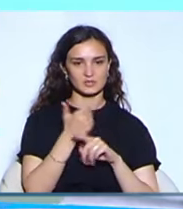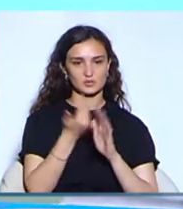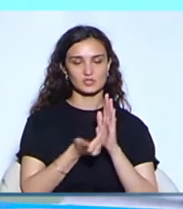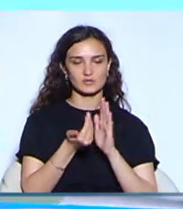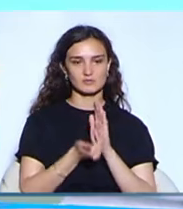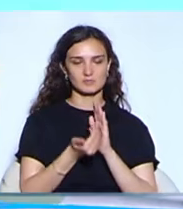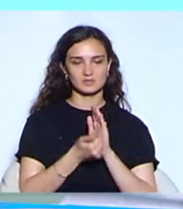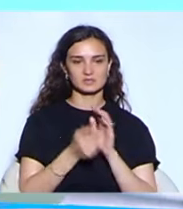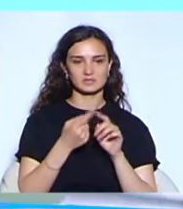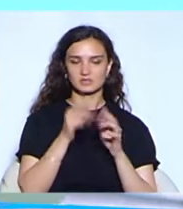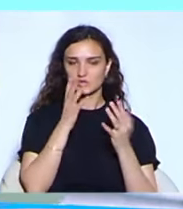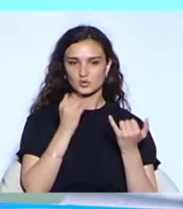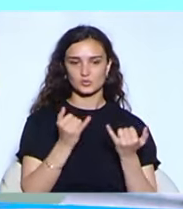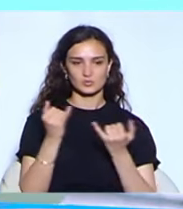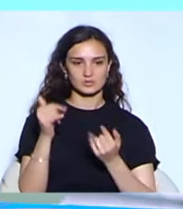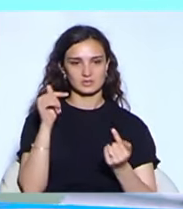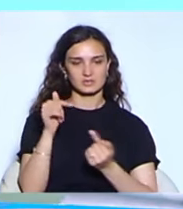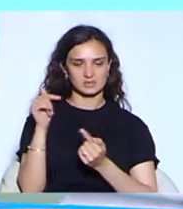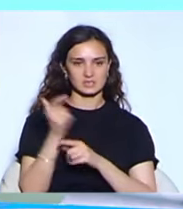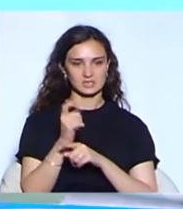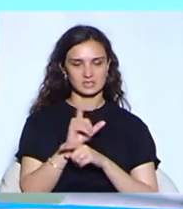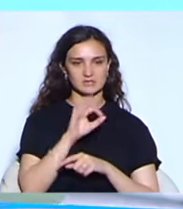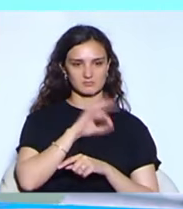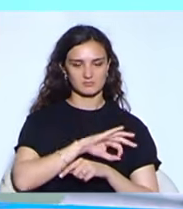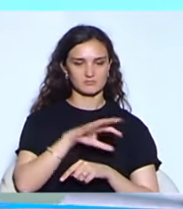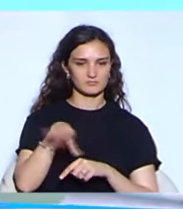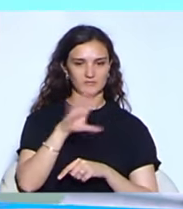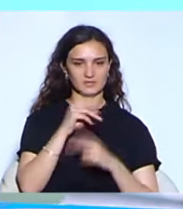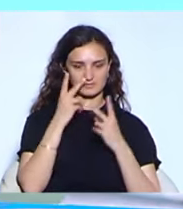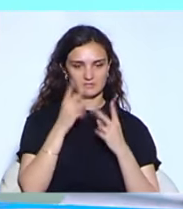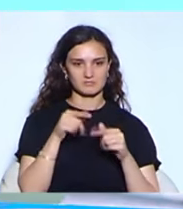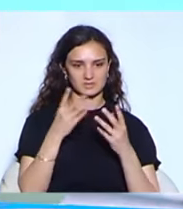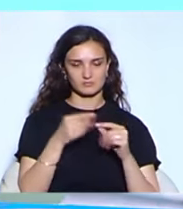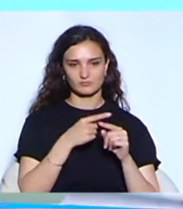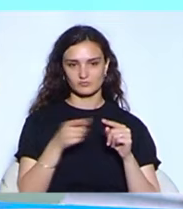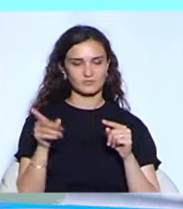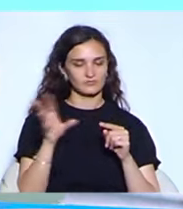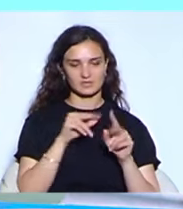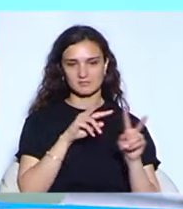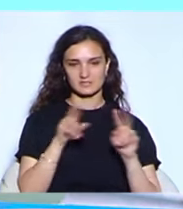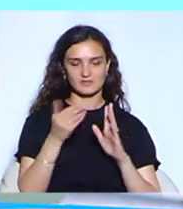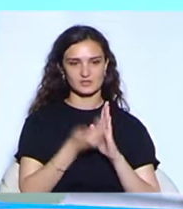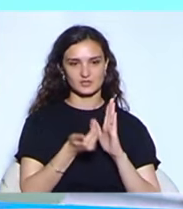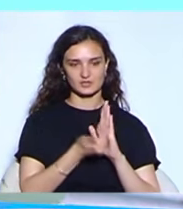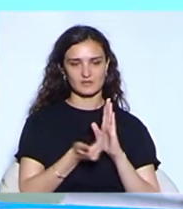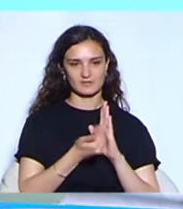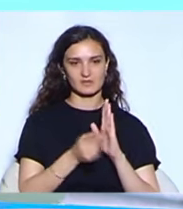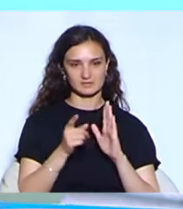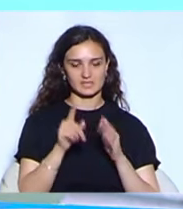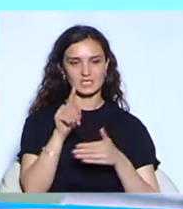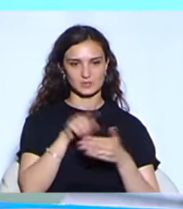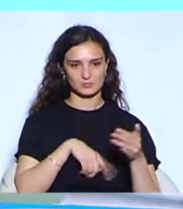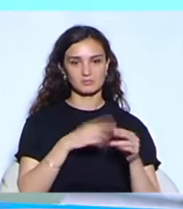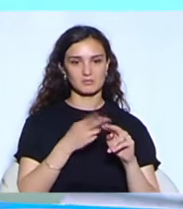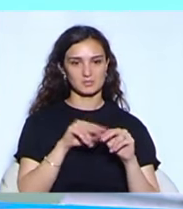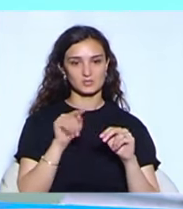რჩევები, რომელიც სეზონურად ძალიან წაადგება ყველას და თქვენ ამ დღეებში ყველა მსგავსი რჩევა. გარწმუნებთ